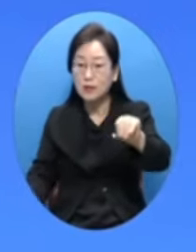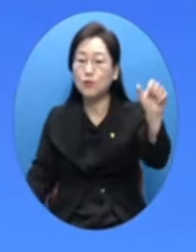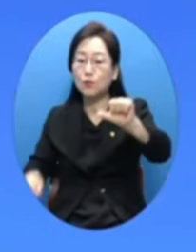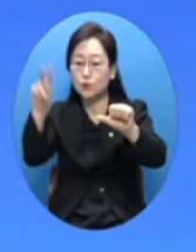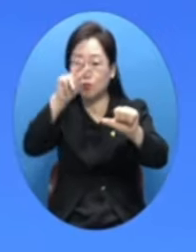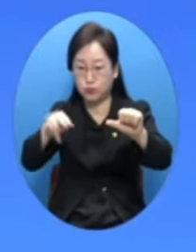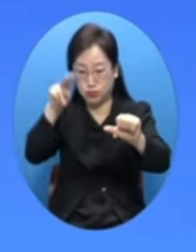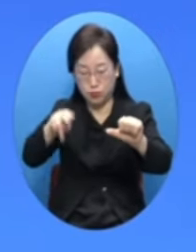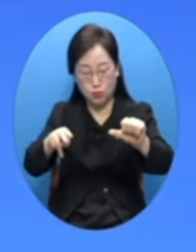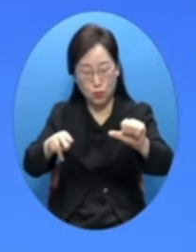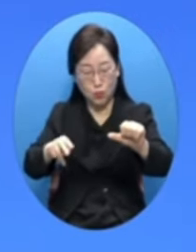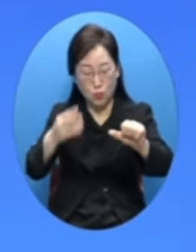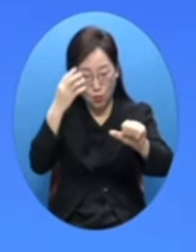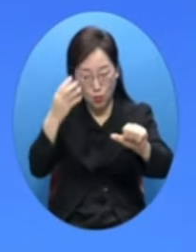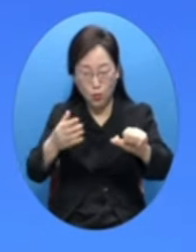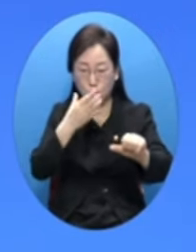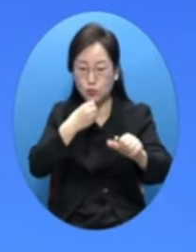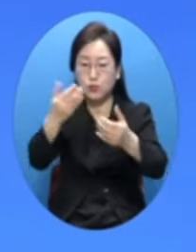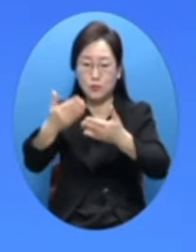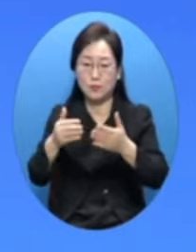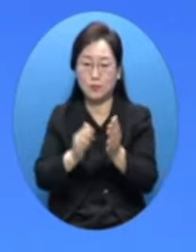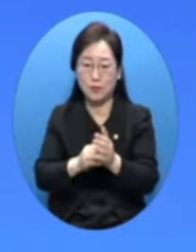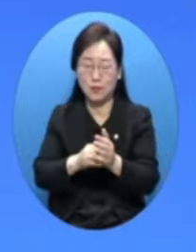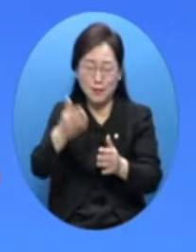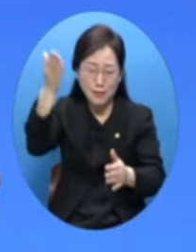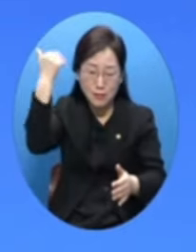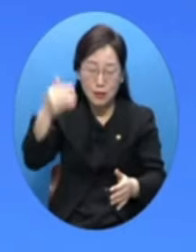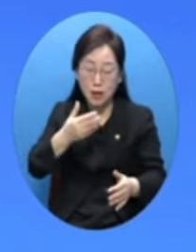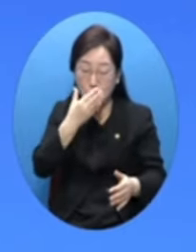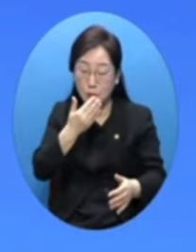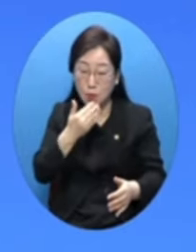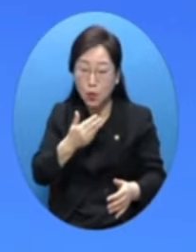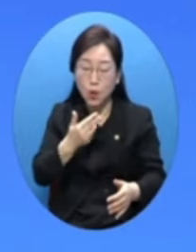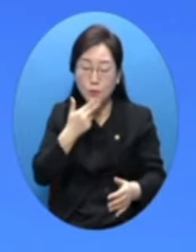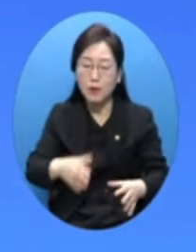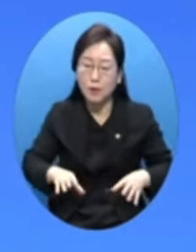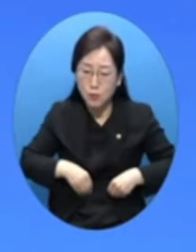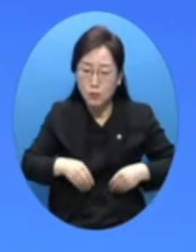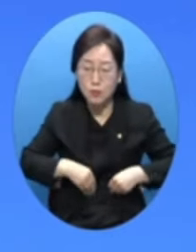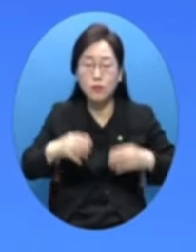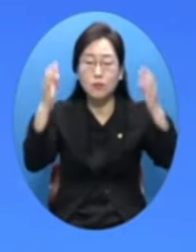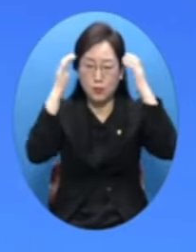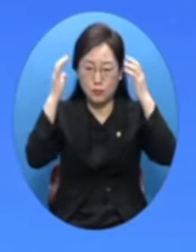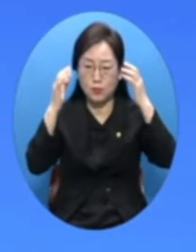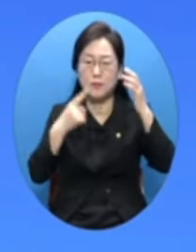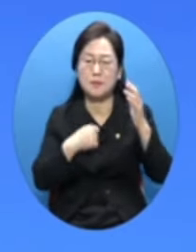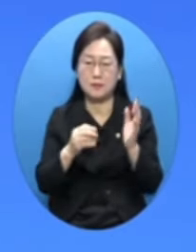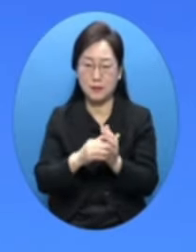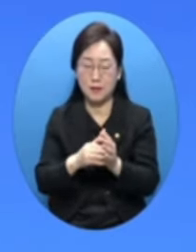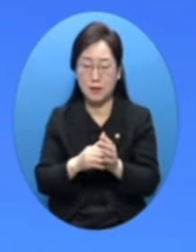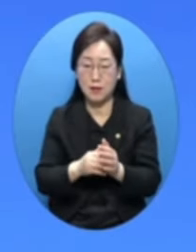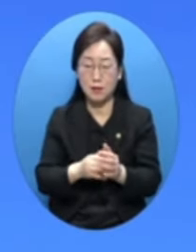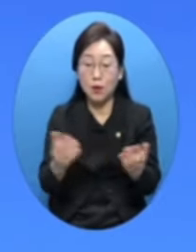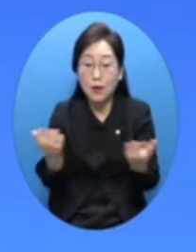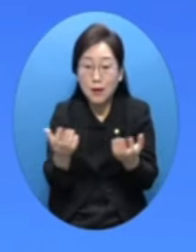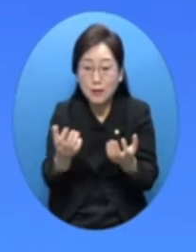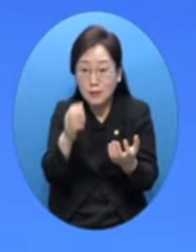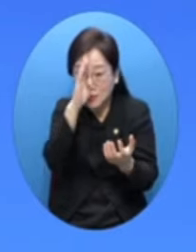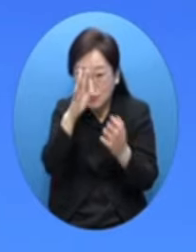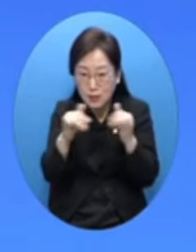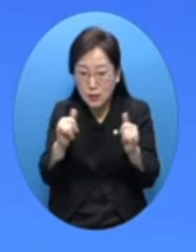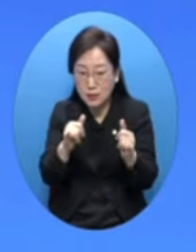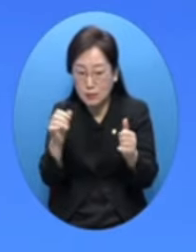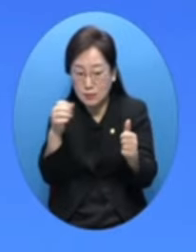받았습니까? 정말 먹을 것이 없고 그렇게 굶주리고 고통스러웠는데 더군다나 한센병 환자들은 완전히 사람들이